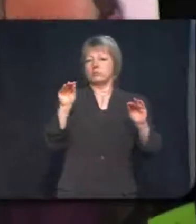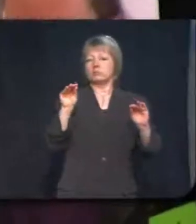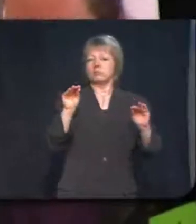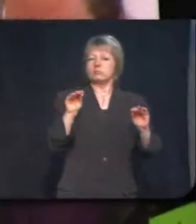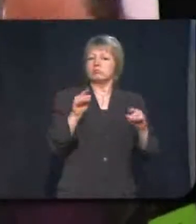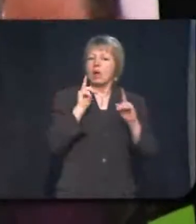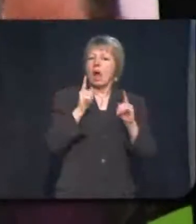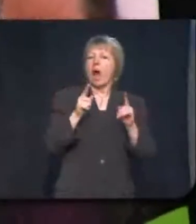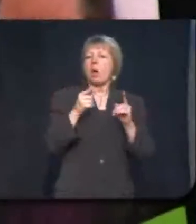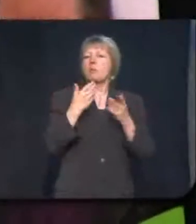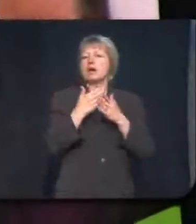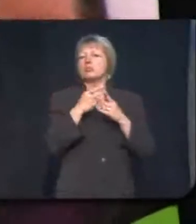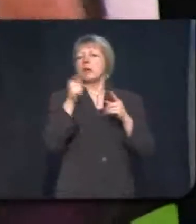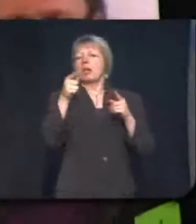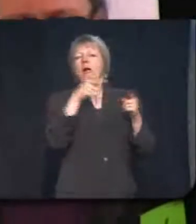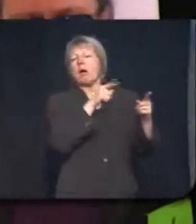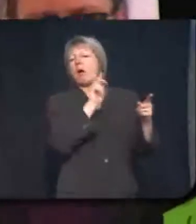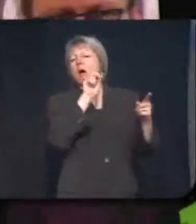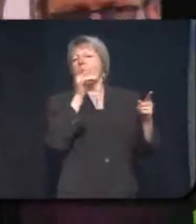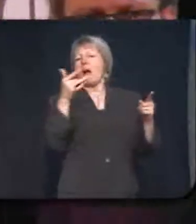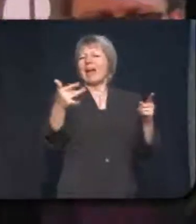konkurrierende Anträge einreichen